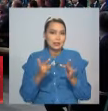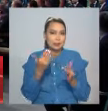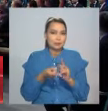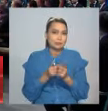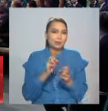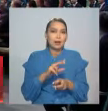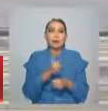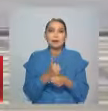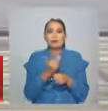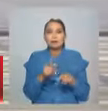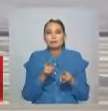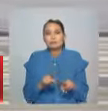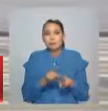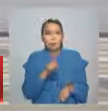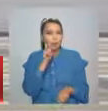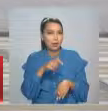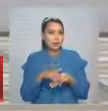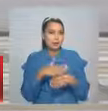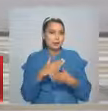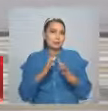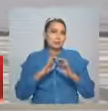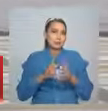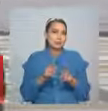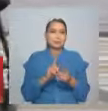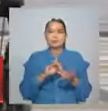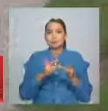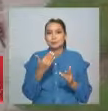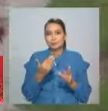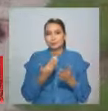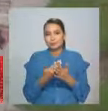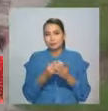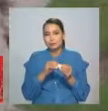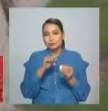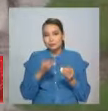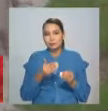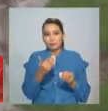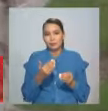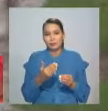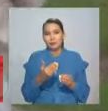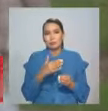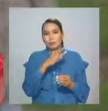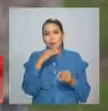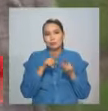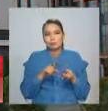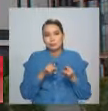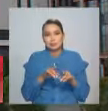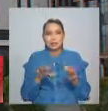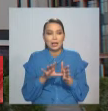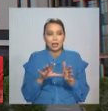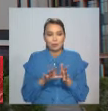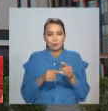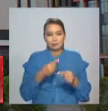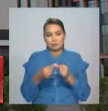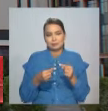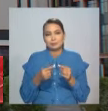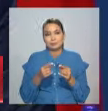фактор радикализации молодежи. Во всемирной сети, к слову, насчитывается до 10 тысяч функционирующих экстремистских электронных площадок.